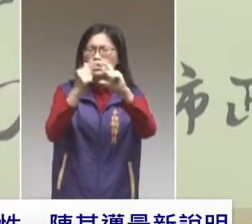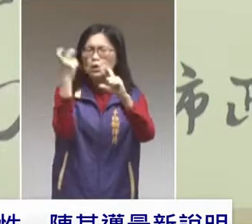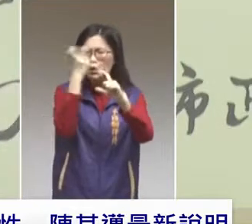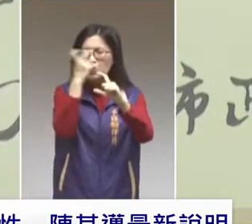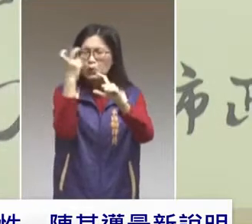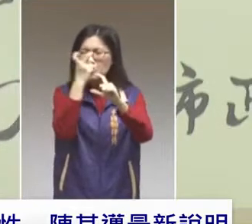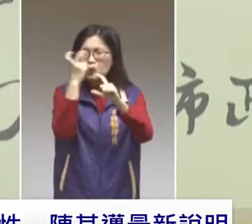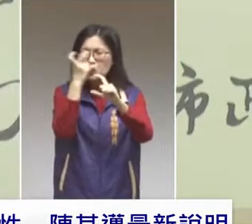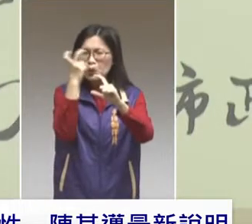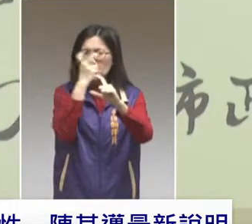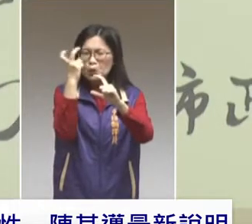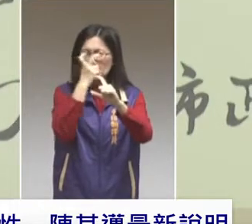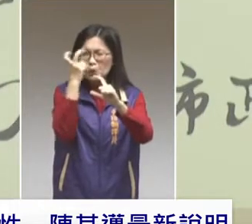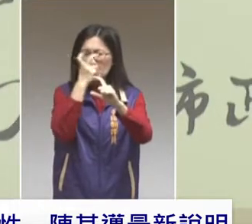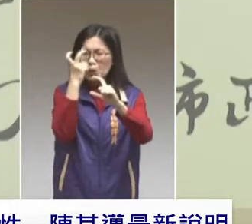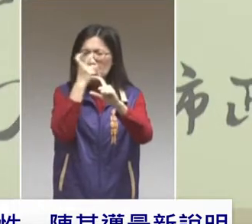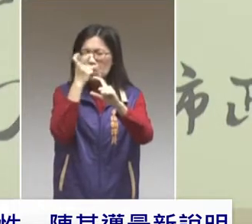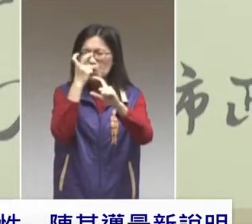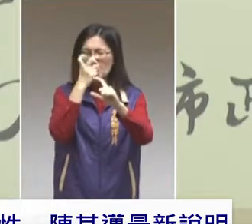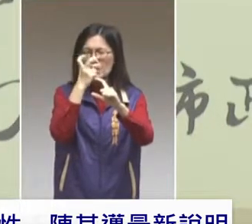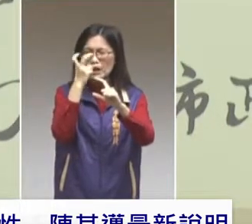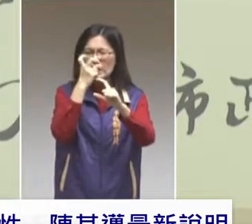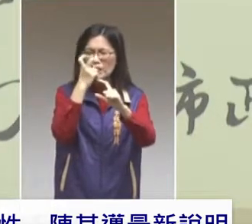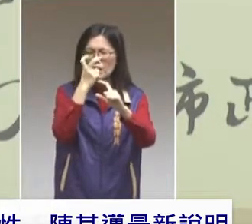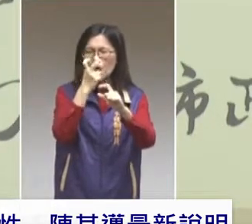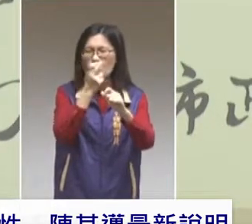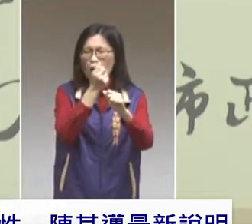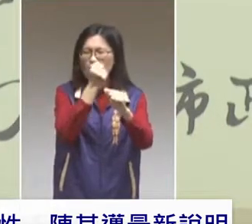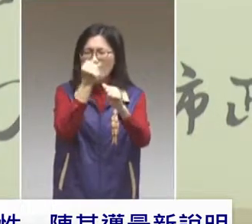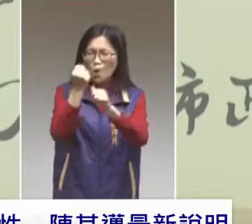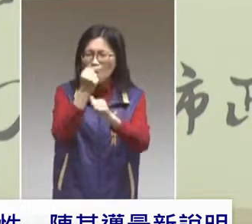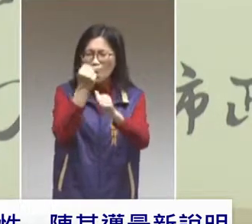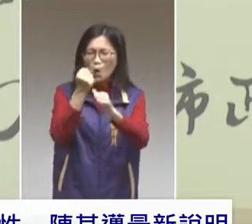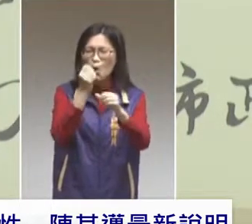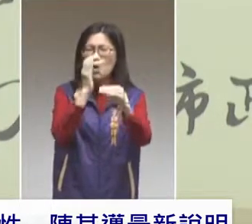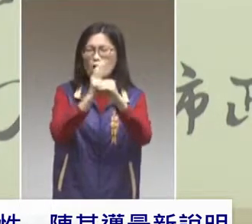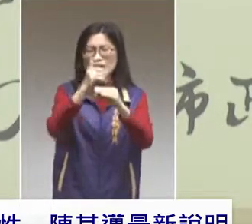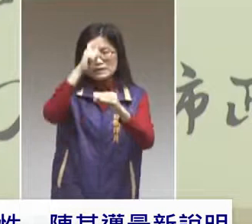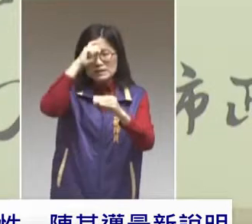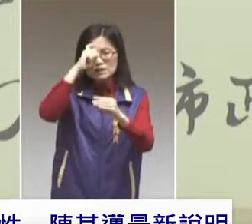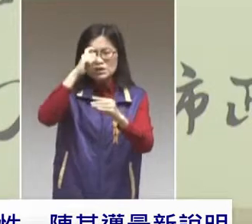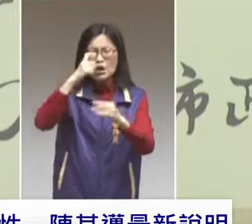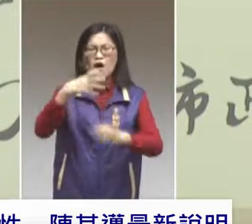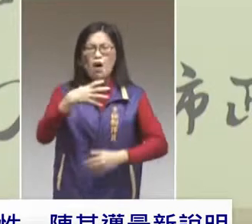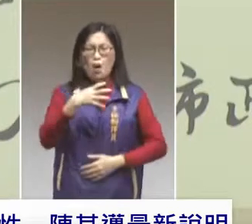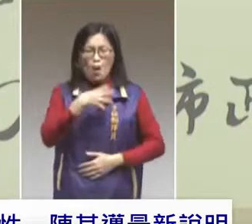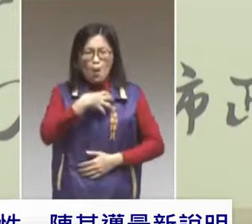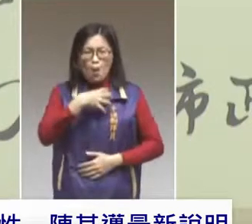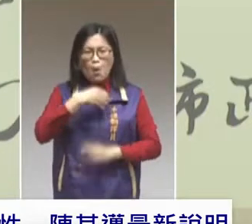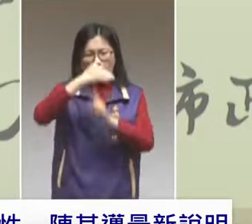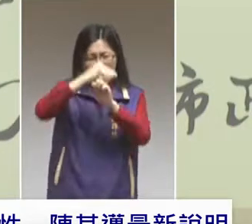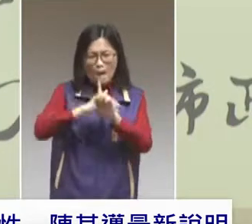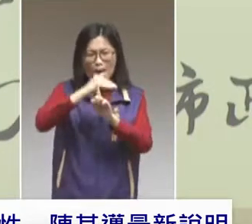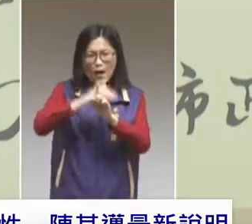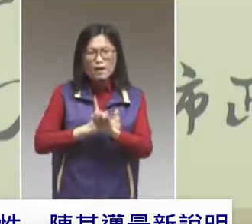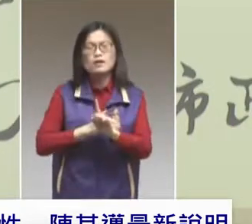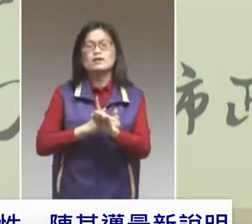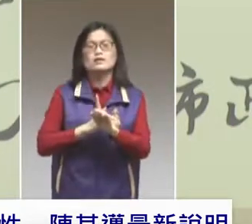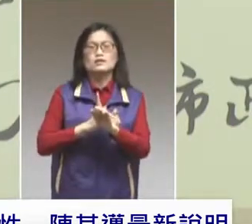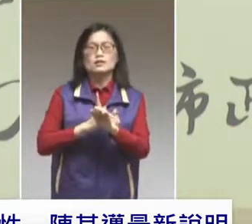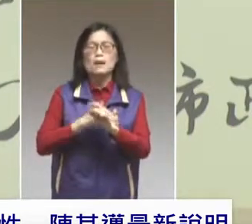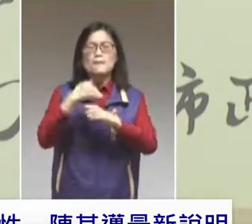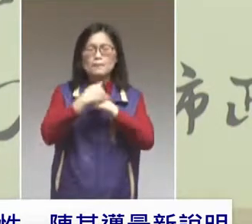在社区目前的监测的状况那持续的都还保持一个低风险的这个社